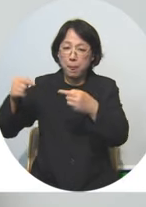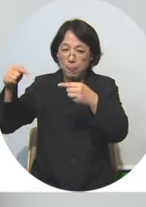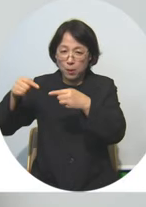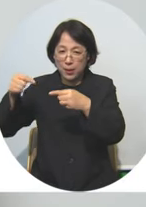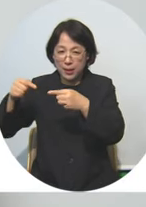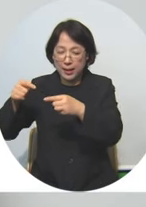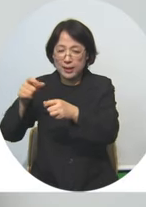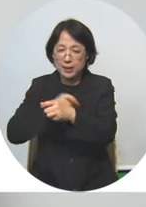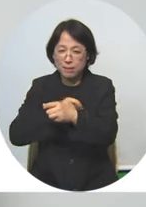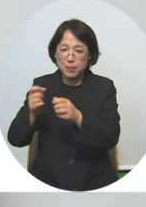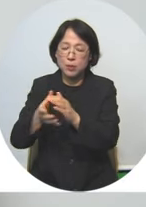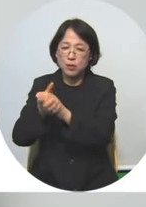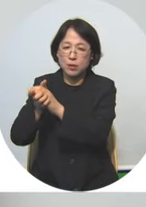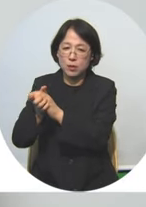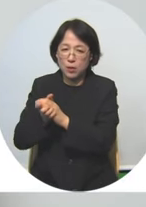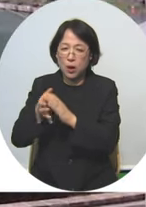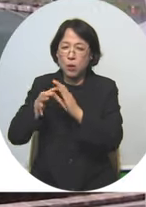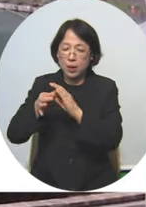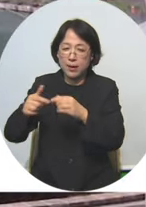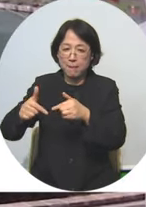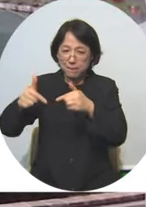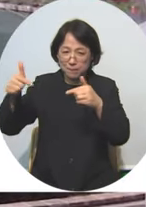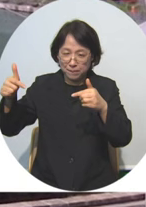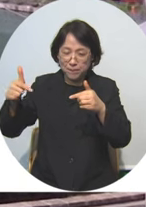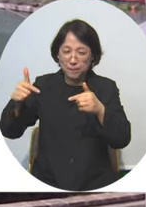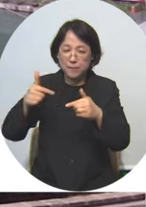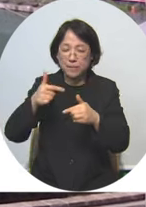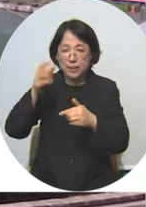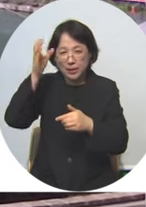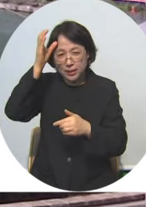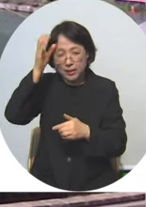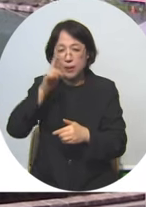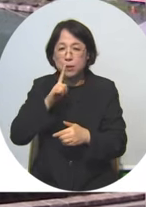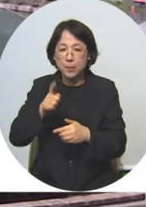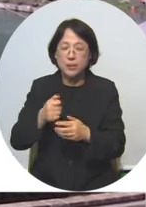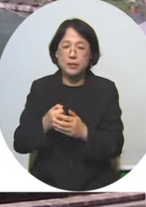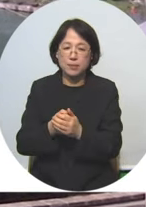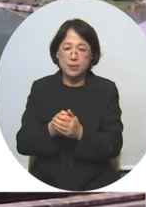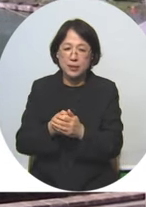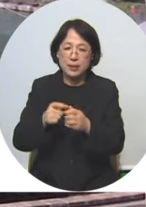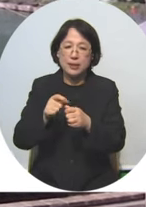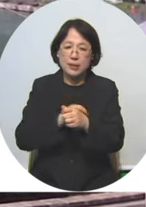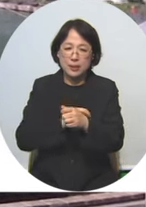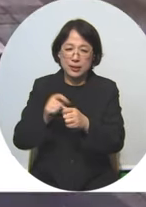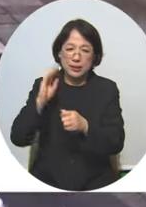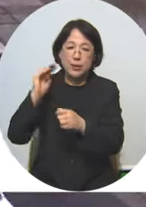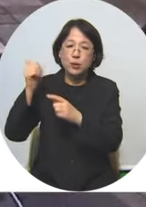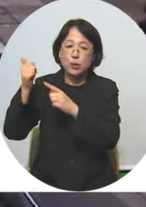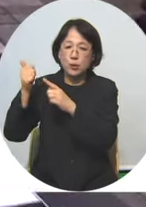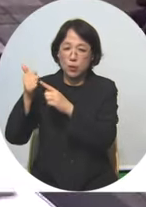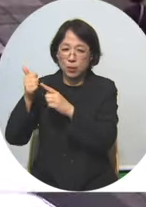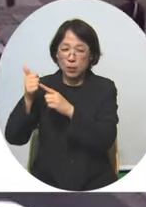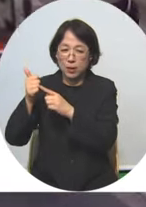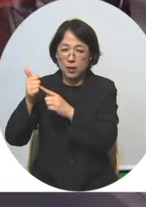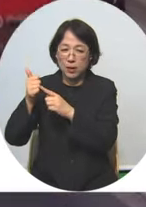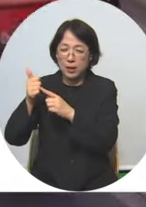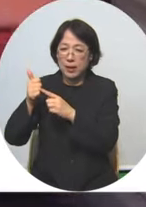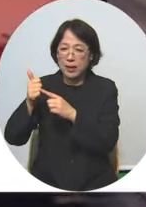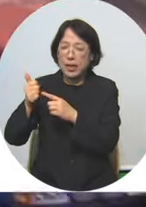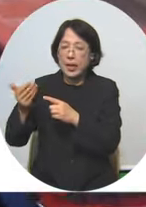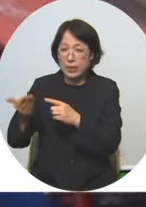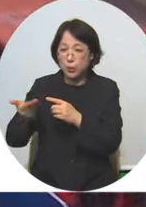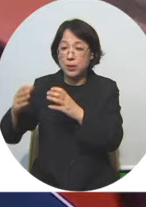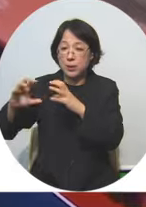전략적 동반자 관계를 한층 더 강화해 나가길 바란다고 말했습니다. 특히 윤 대통령과 프라보워 당선인은